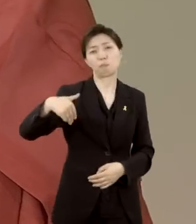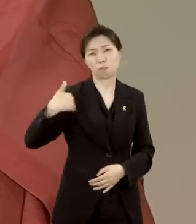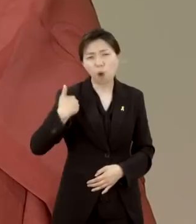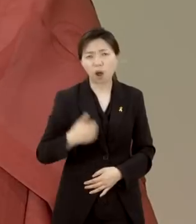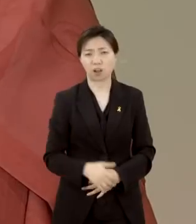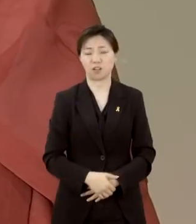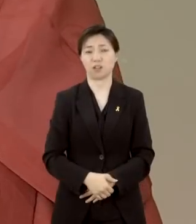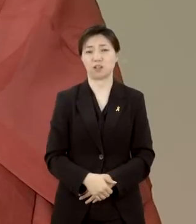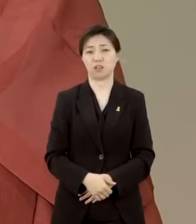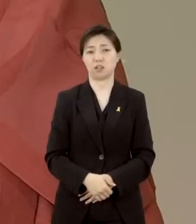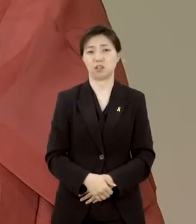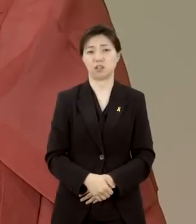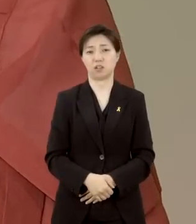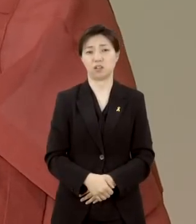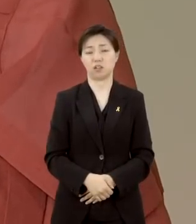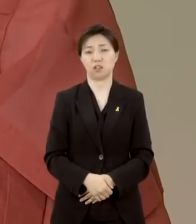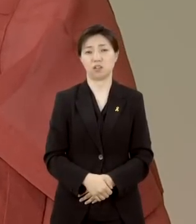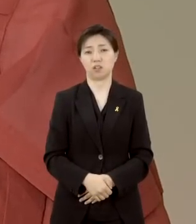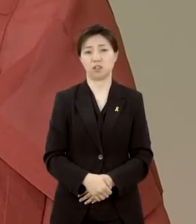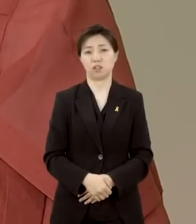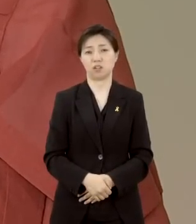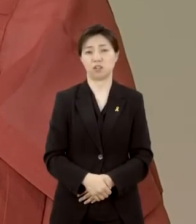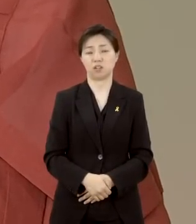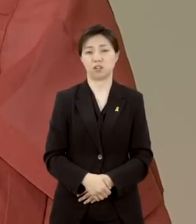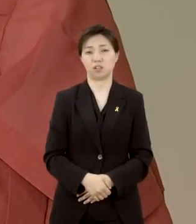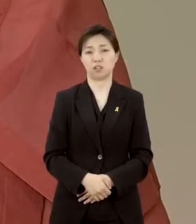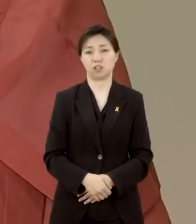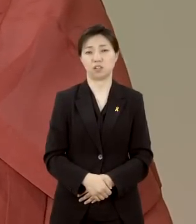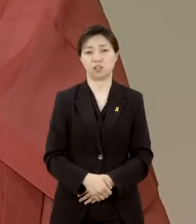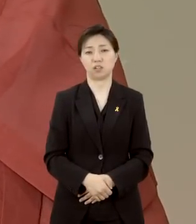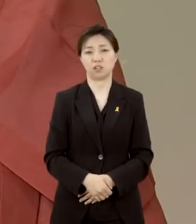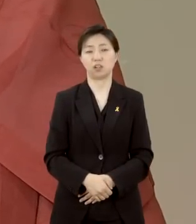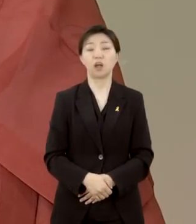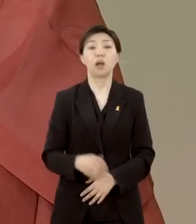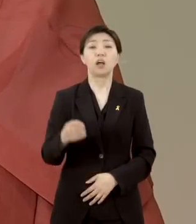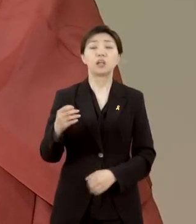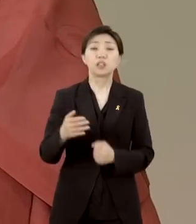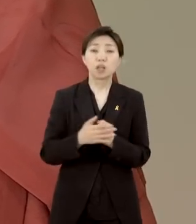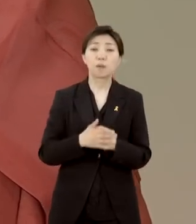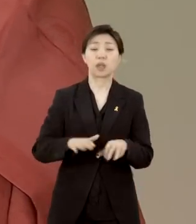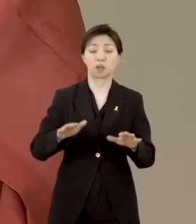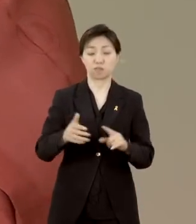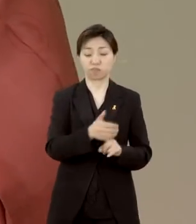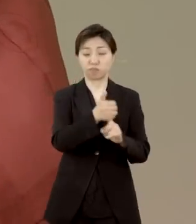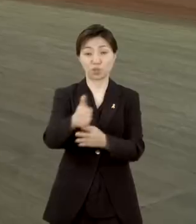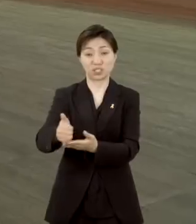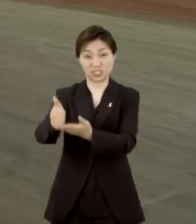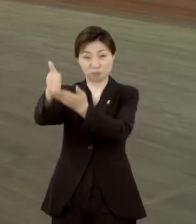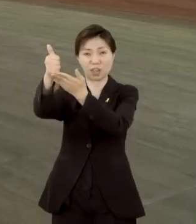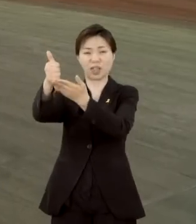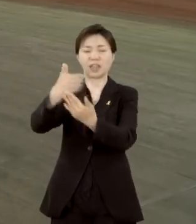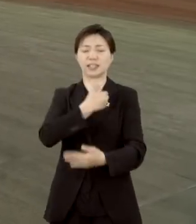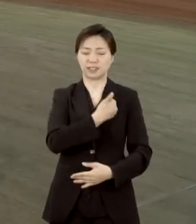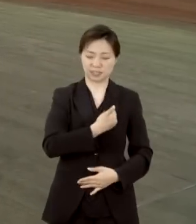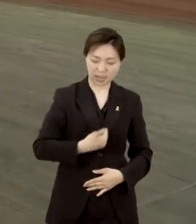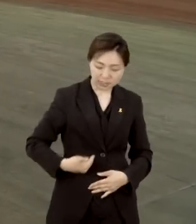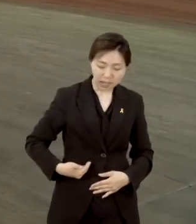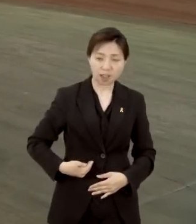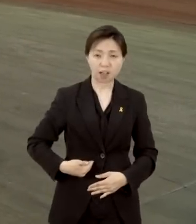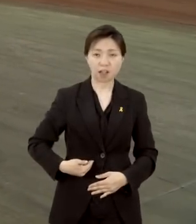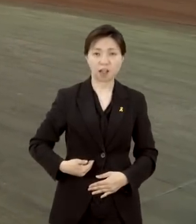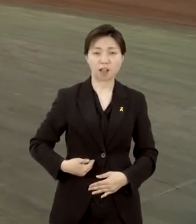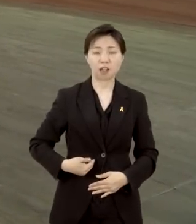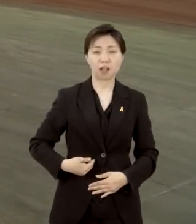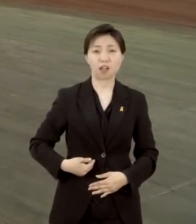인과업보를 너무나 모르고 있구나라는 생각이 듭니다 그러니 우리 부처님의